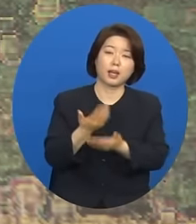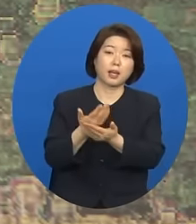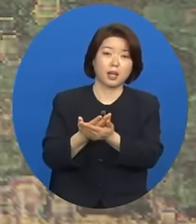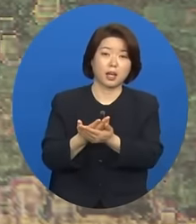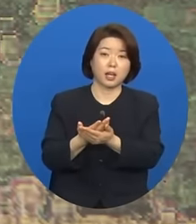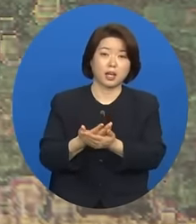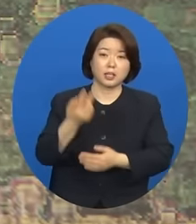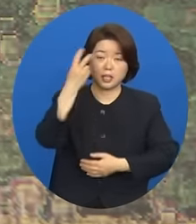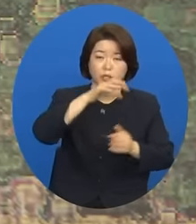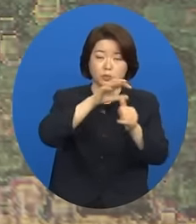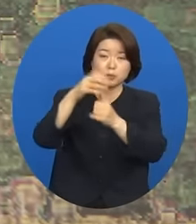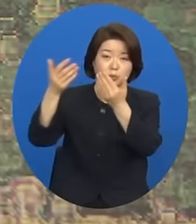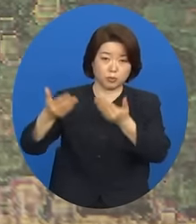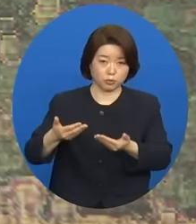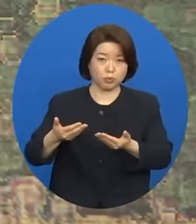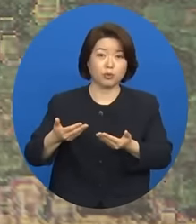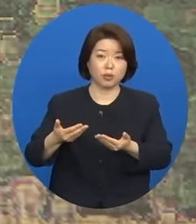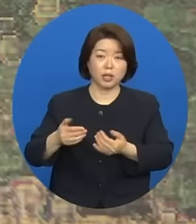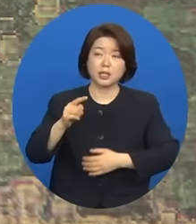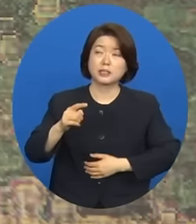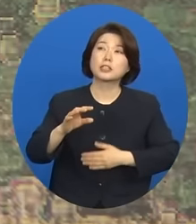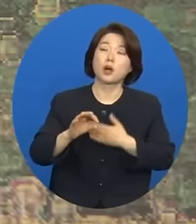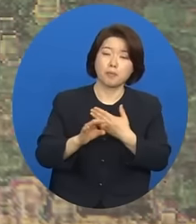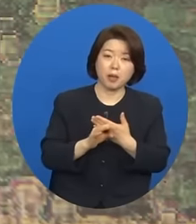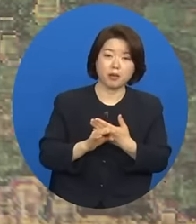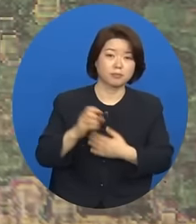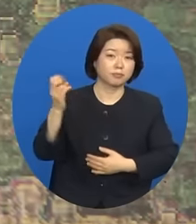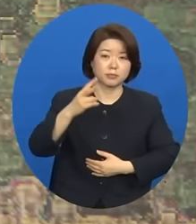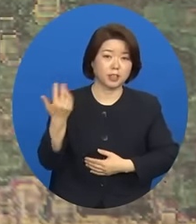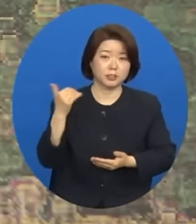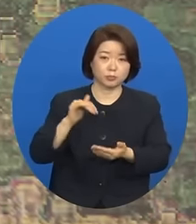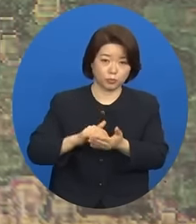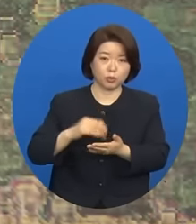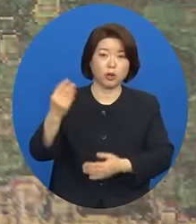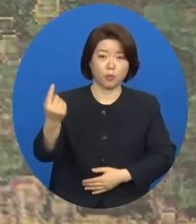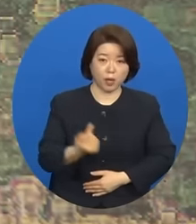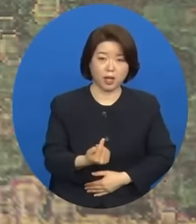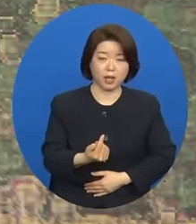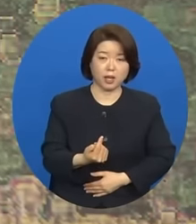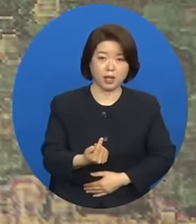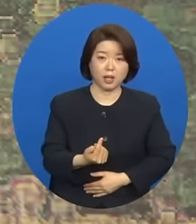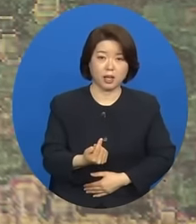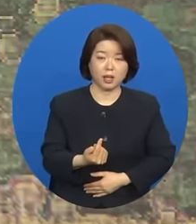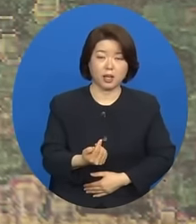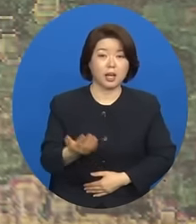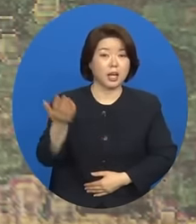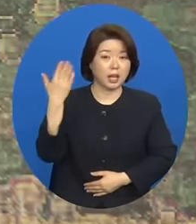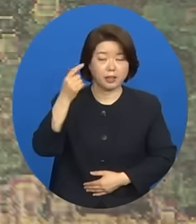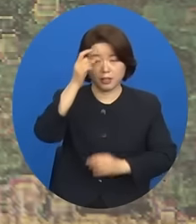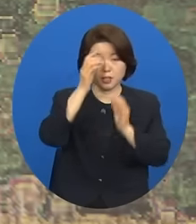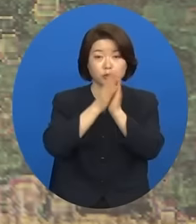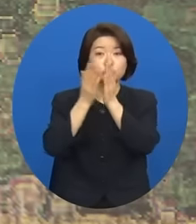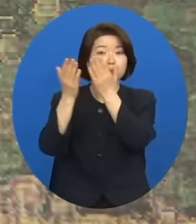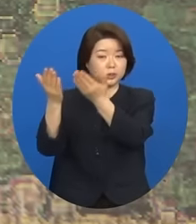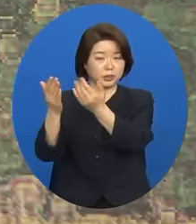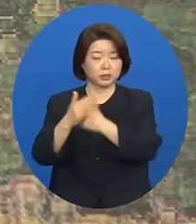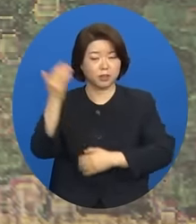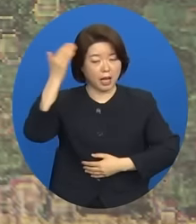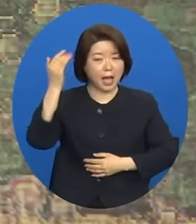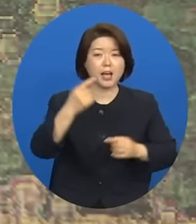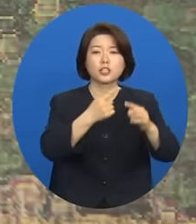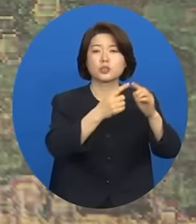저를 지켜주시고 인도해 주시고 가시면 다시 돌아와서 제가 그때 기도했던 것이 한국